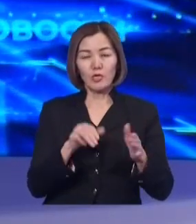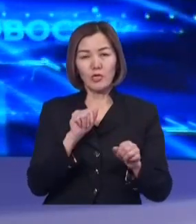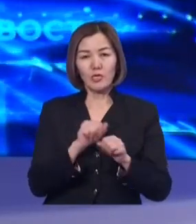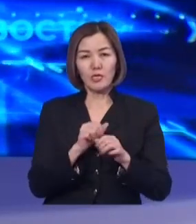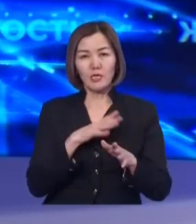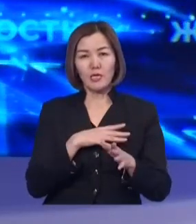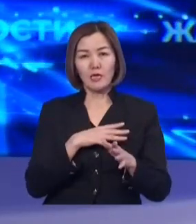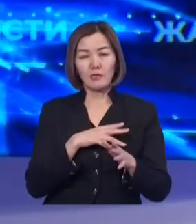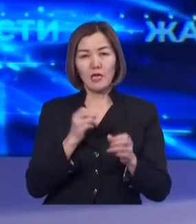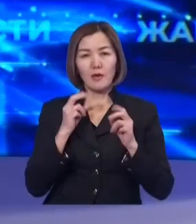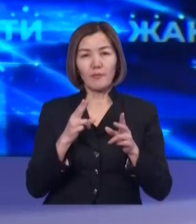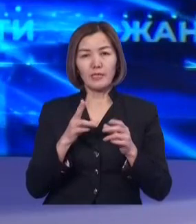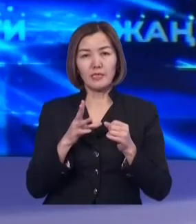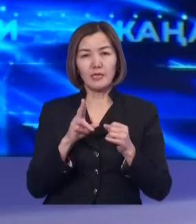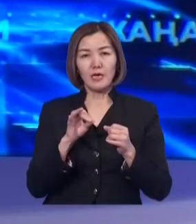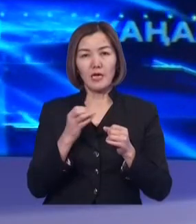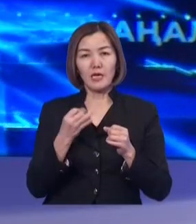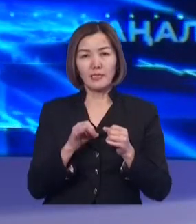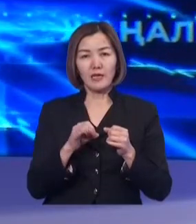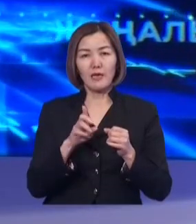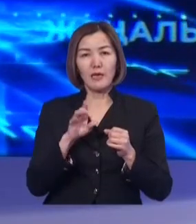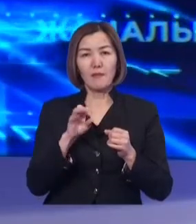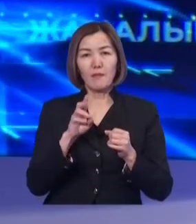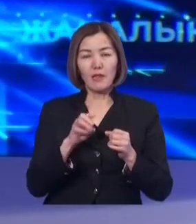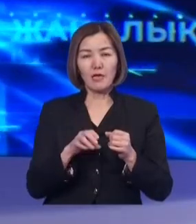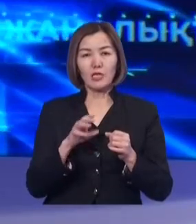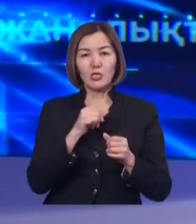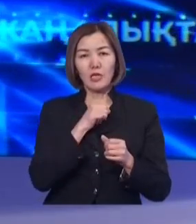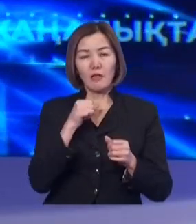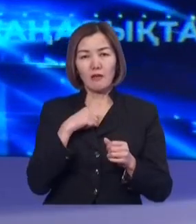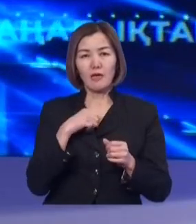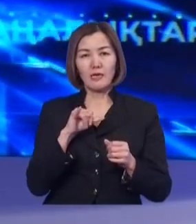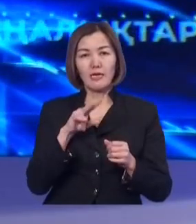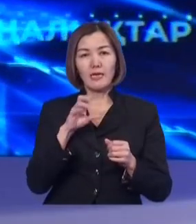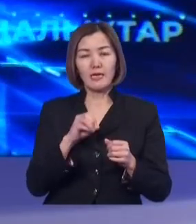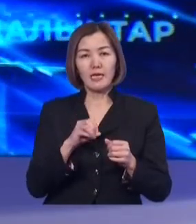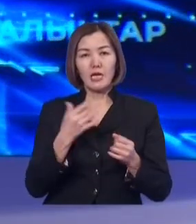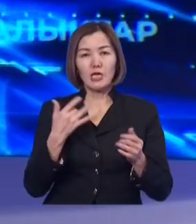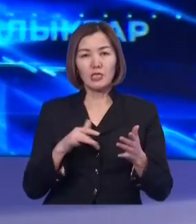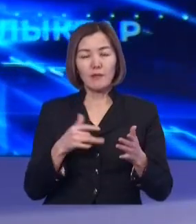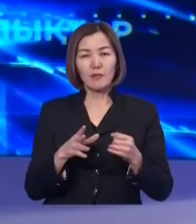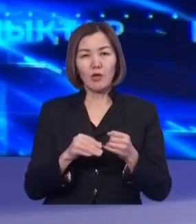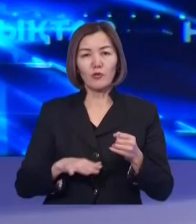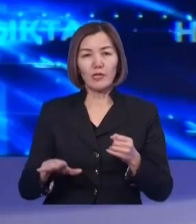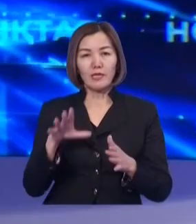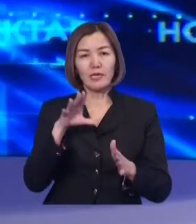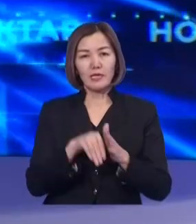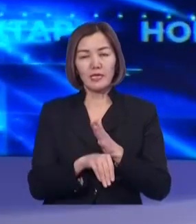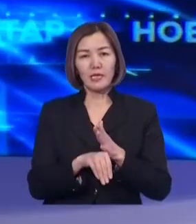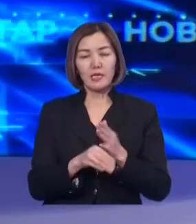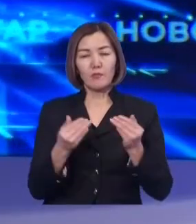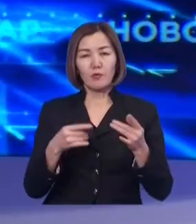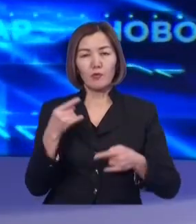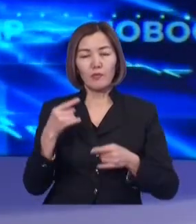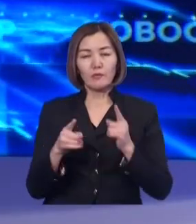жоғары аймақ Қарасай ауданы, сонымен қатар Балқаш, Талғар, Іле, Жамбыл аудандарда осы тізімге кіреді. Баспасөз алаңында бұл мәліметтерді